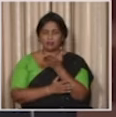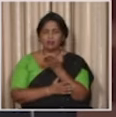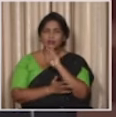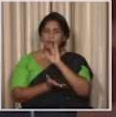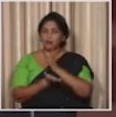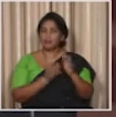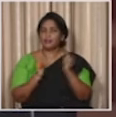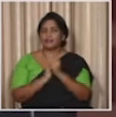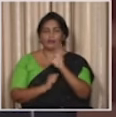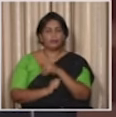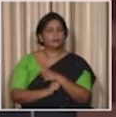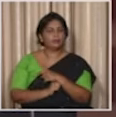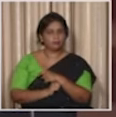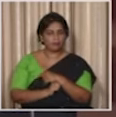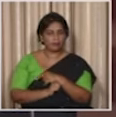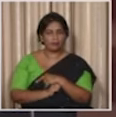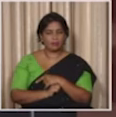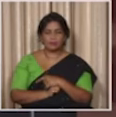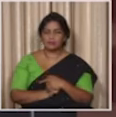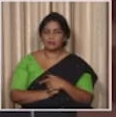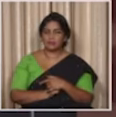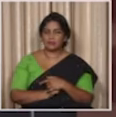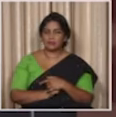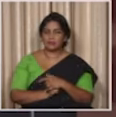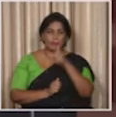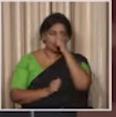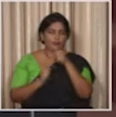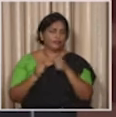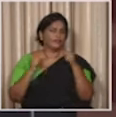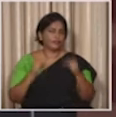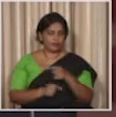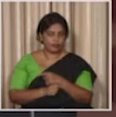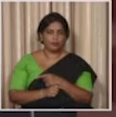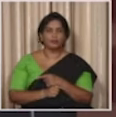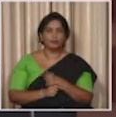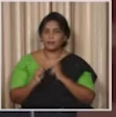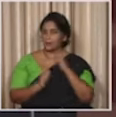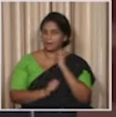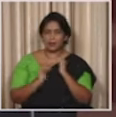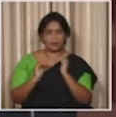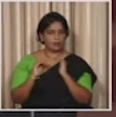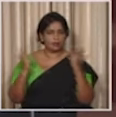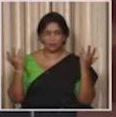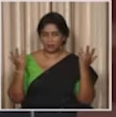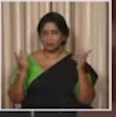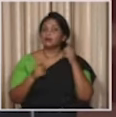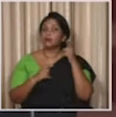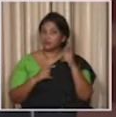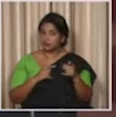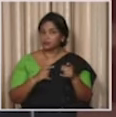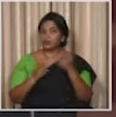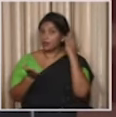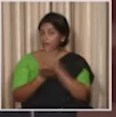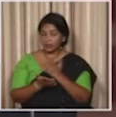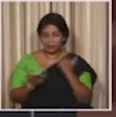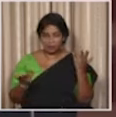රවට්ටලා මේ වැඩේ කරලා තියෙන්නේ. මේක නීති විරෝධී ගෙවීමක්. තමුන්ලාසෙලා මේක නැවතු